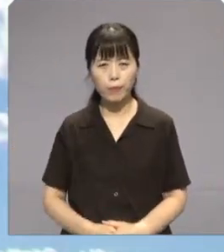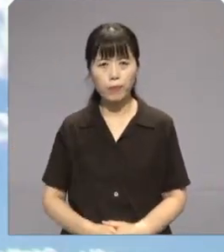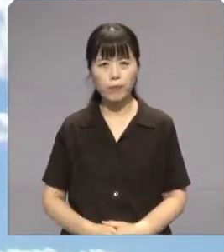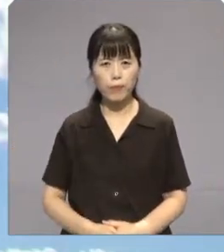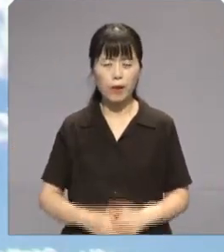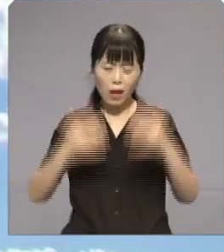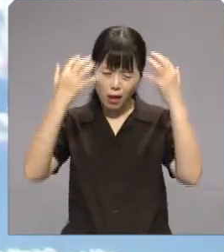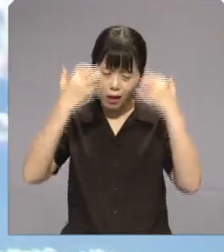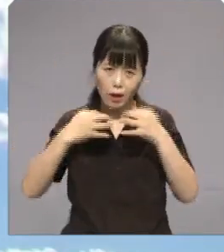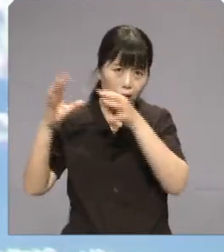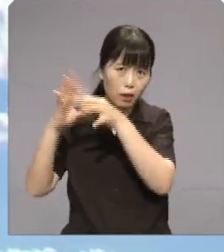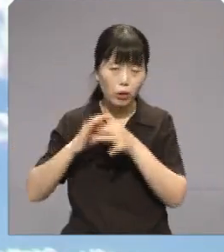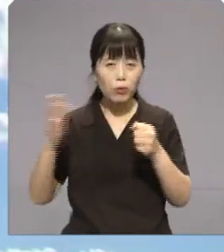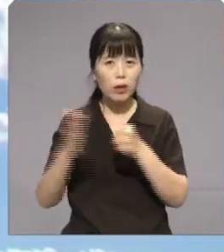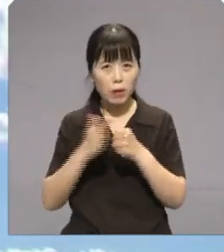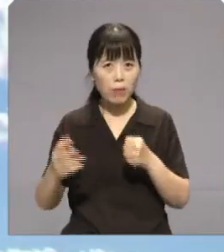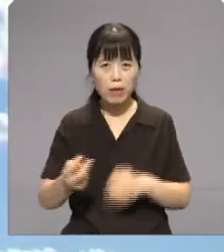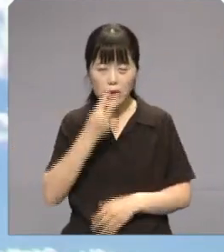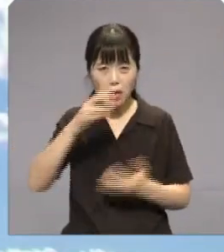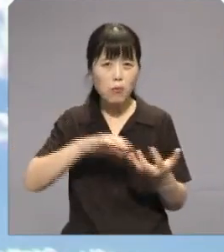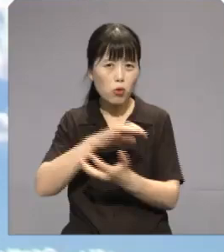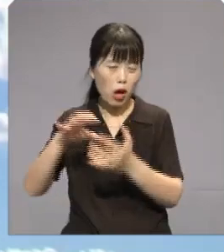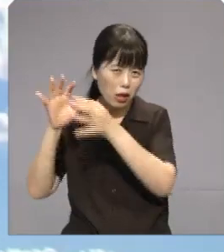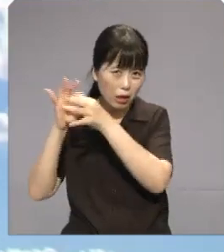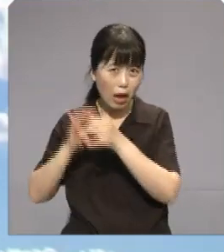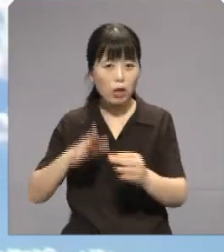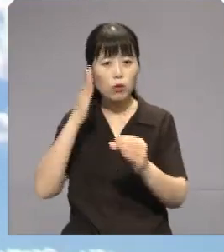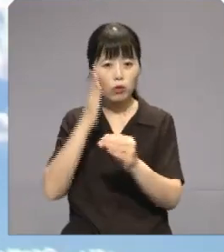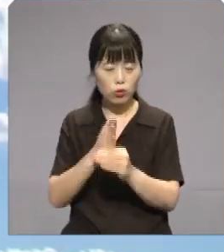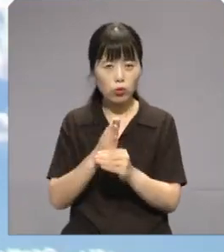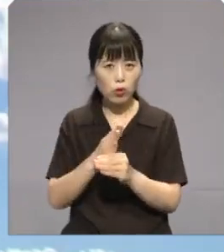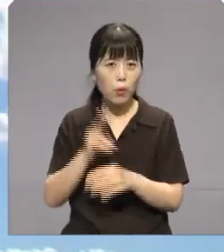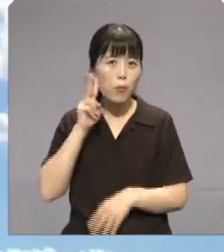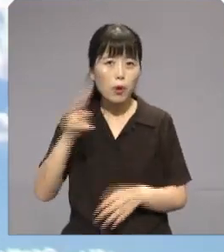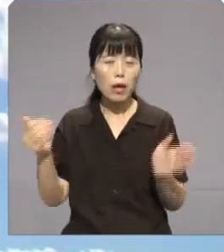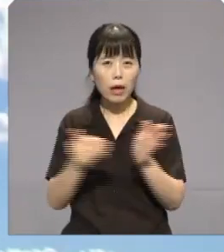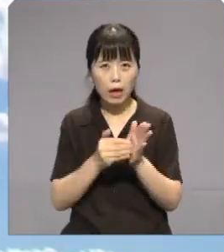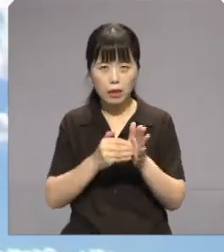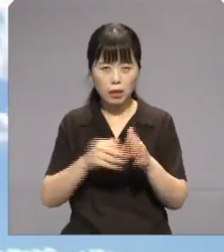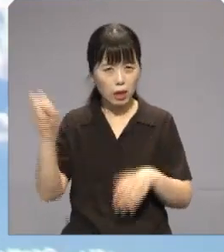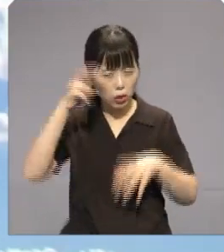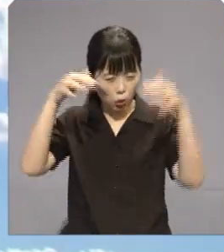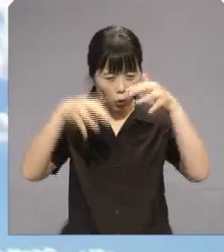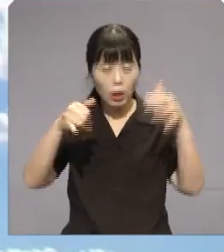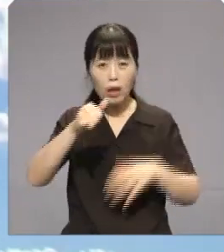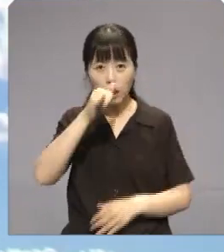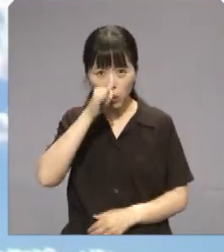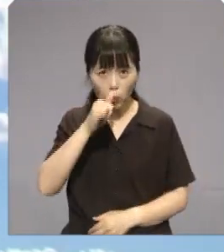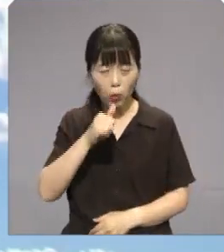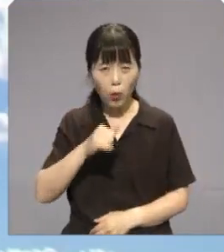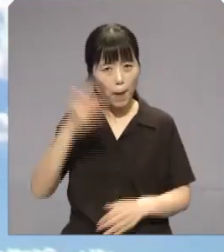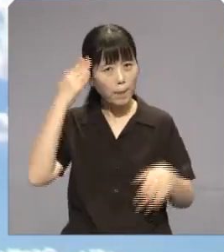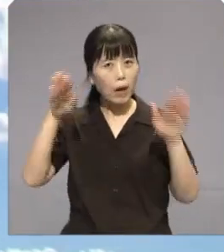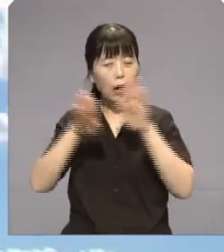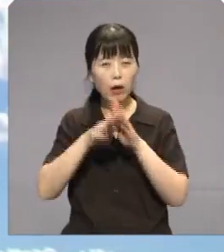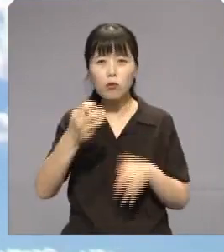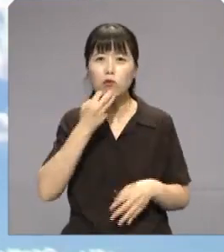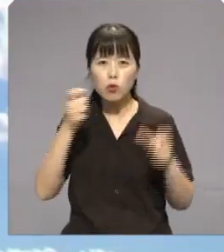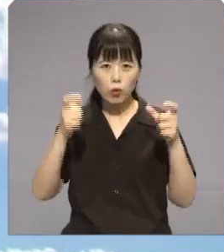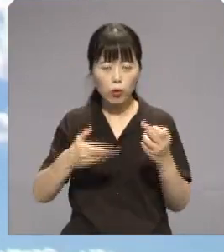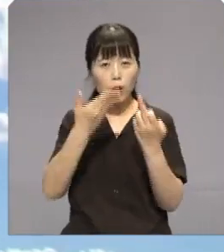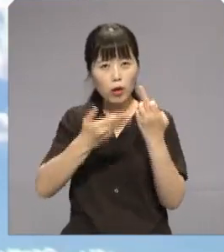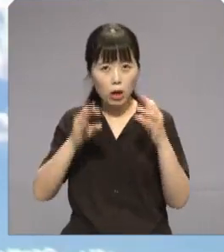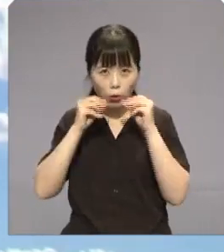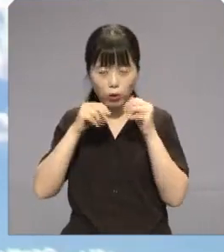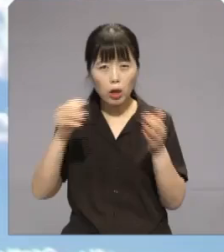이렇게 무더위가 지속되면서 대기 불안정도 계속되고 있는데요 모래까지 곳곳에 소나기가 내리겠고 오늘 밤까지 수도권과